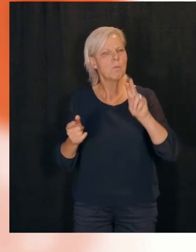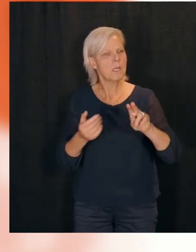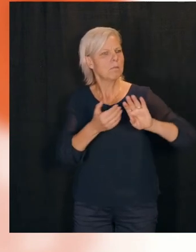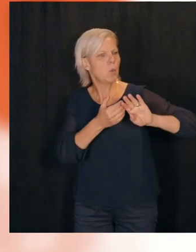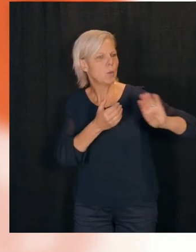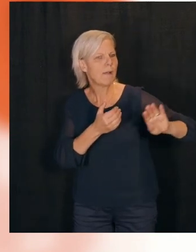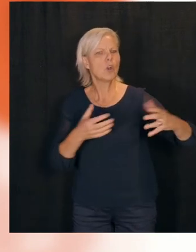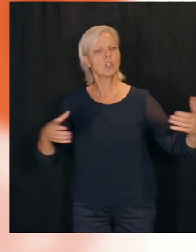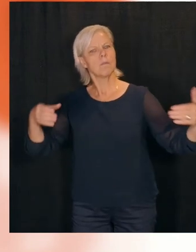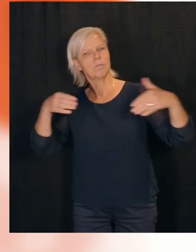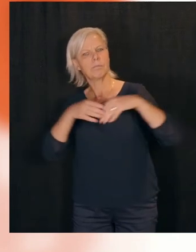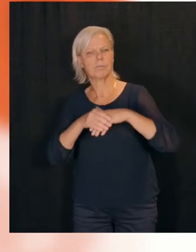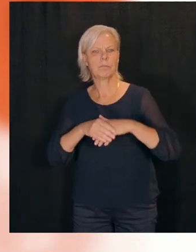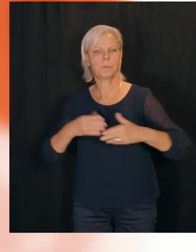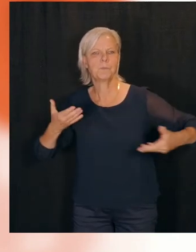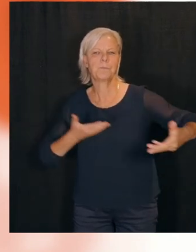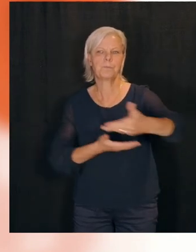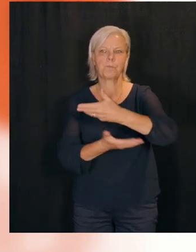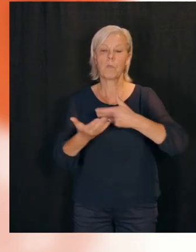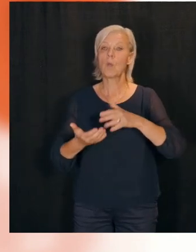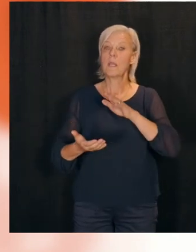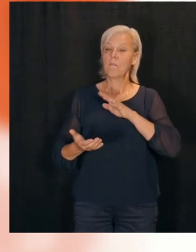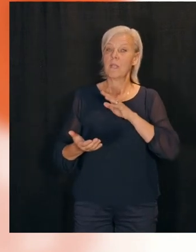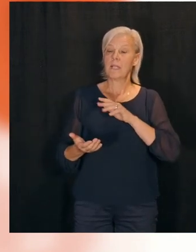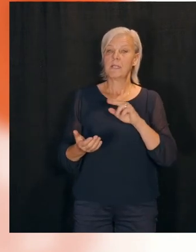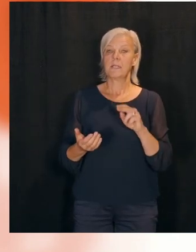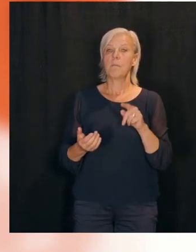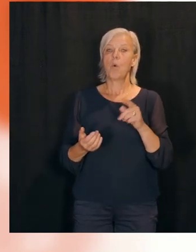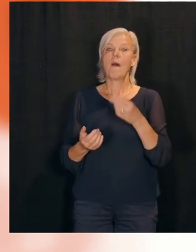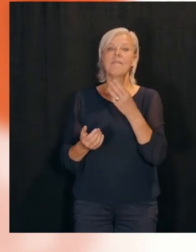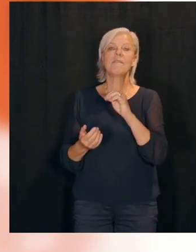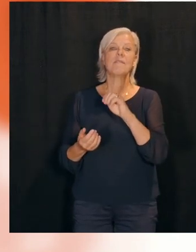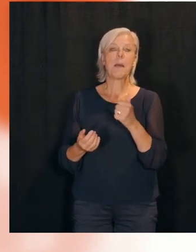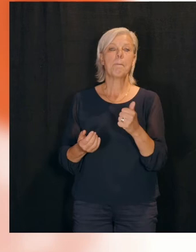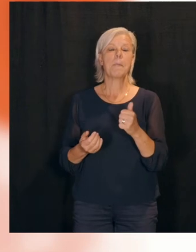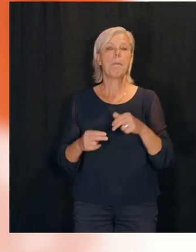utanför. Det finns på webbplatsen